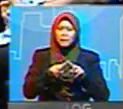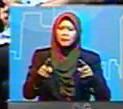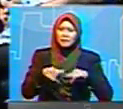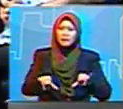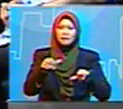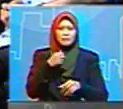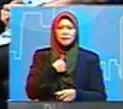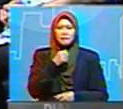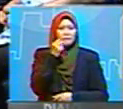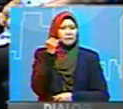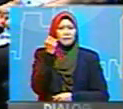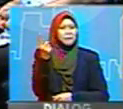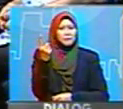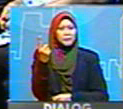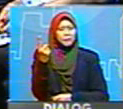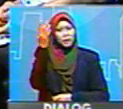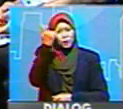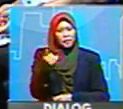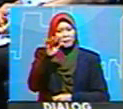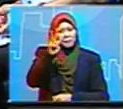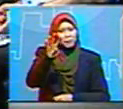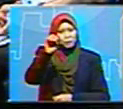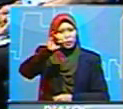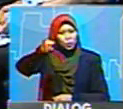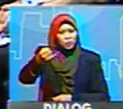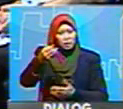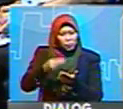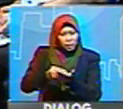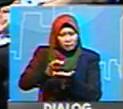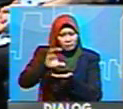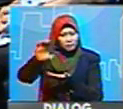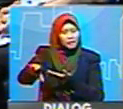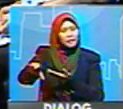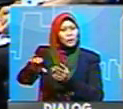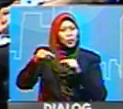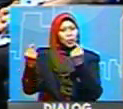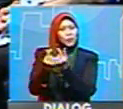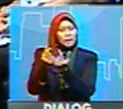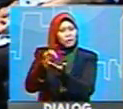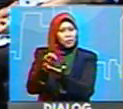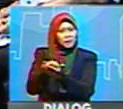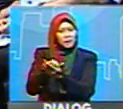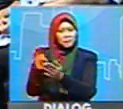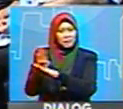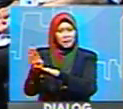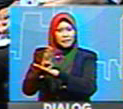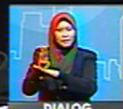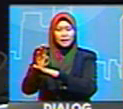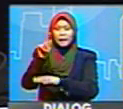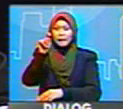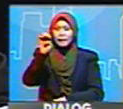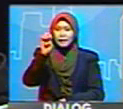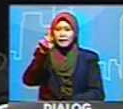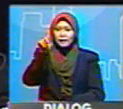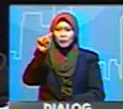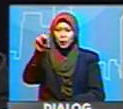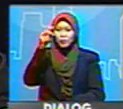kenapa agaknya ya dengan 40 juta telah pun diperuntukkan kepada tabung ekonomi kumpulan Usahawan Niaga nasional tekun ya